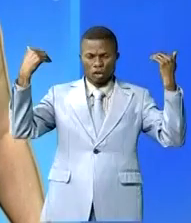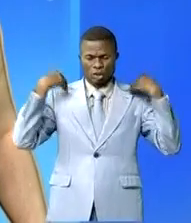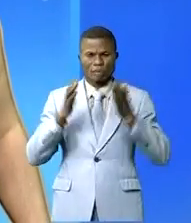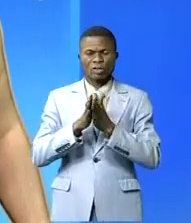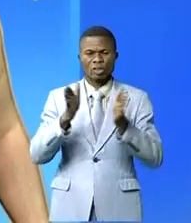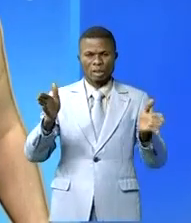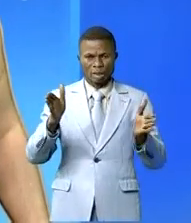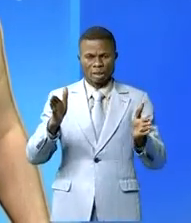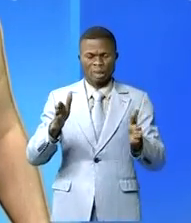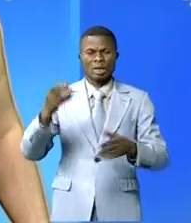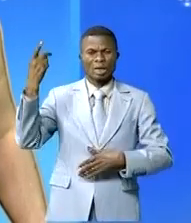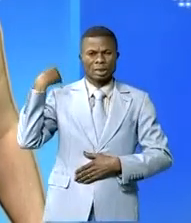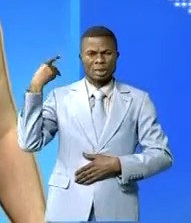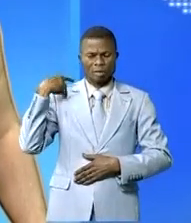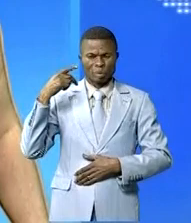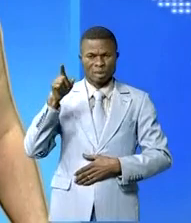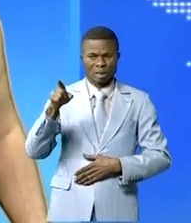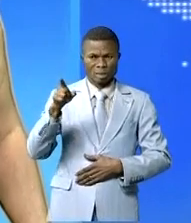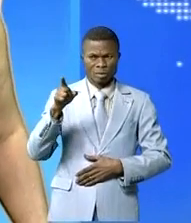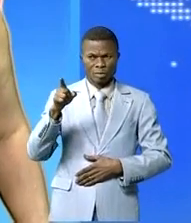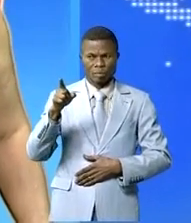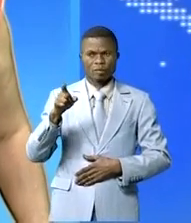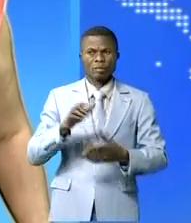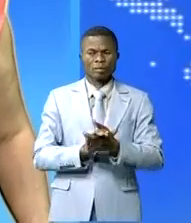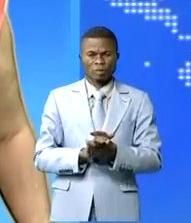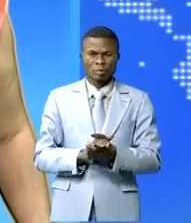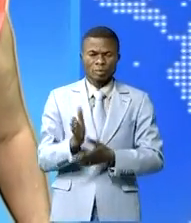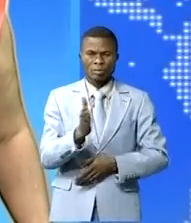général, honorable Laurent Batumona Kandi.